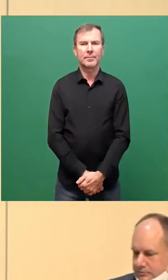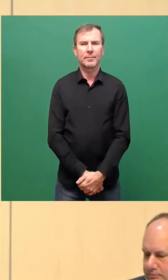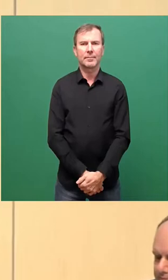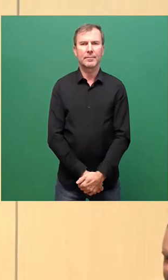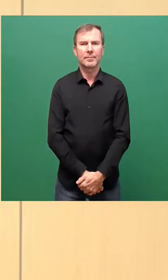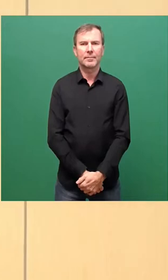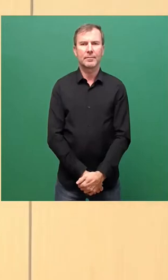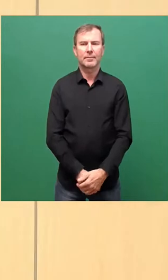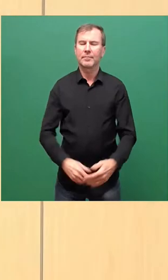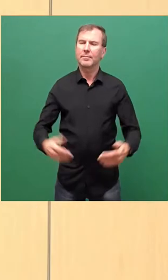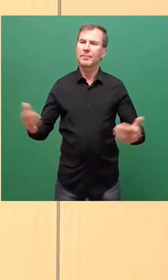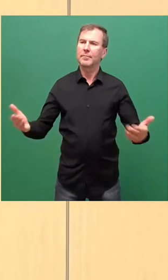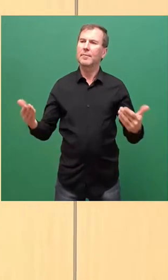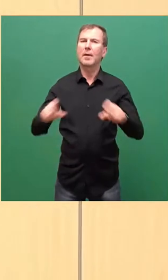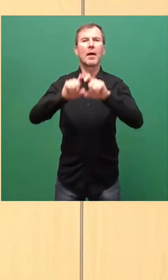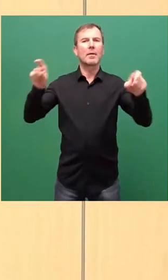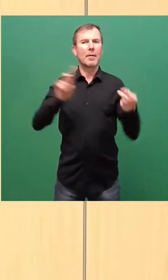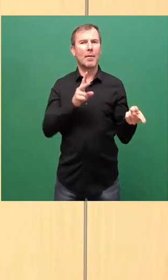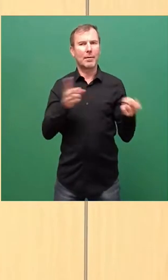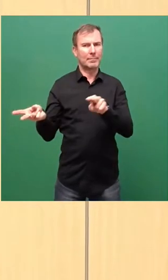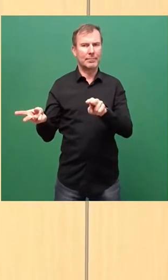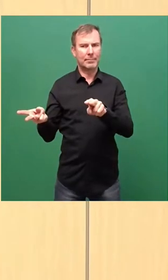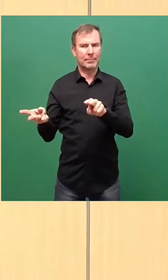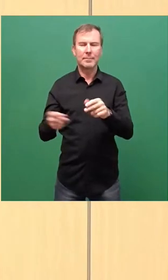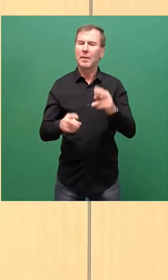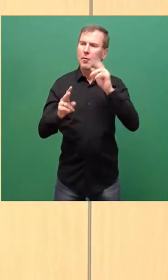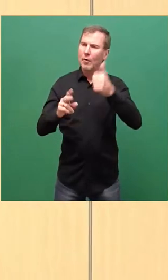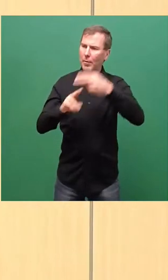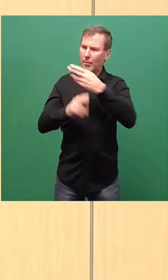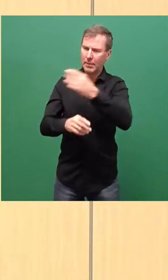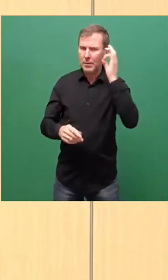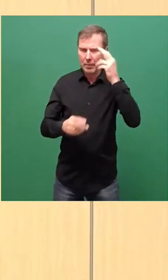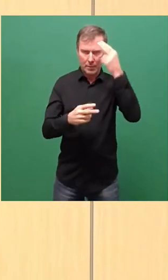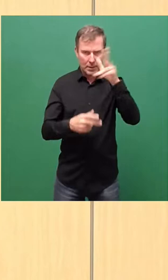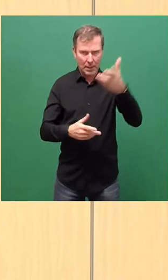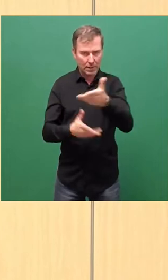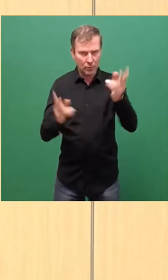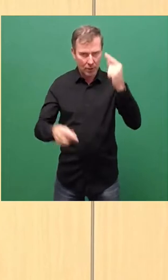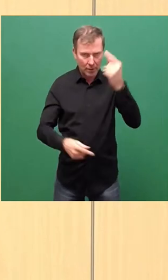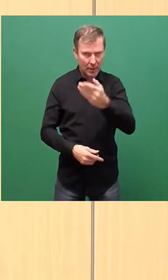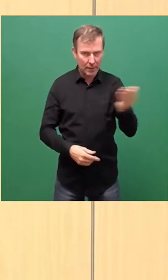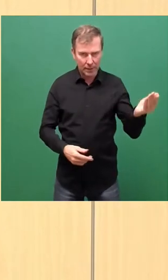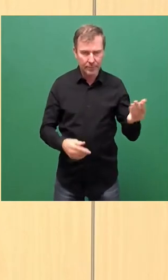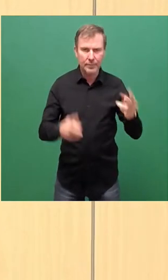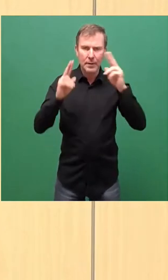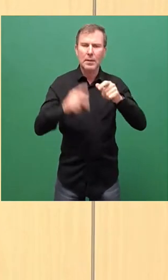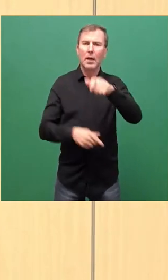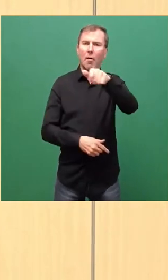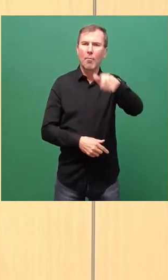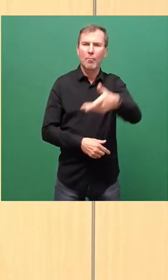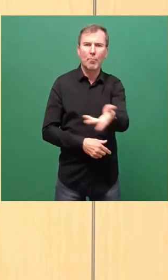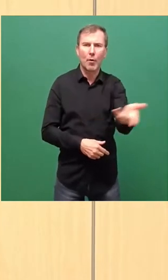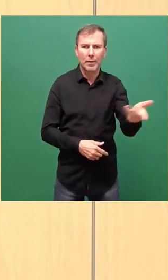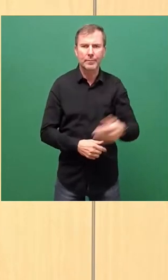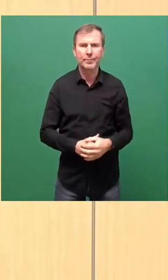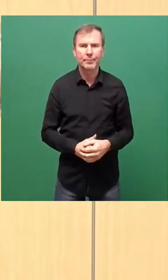So, Themawechsel, sehr geehrter Herr Oberbürgermeister, sehr geehrte Damen und Herren Stadträte, sehr geehrte Bürger. Es geht